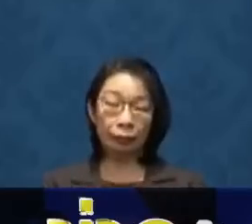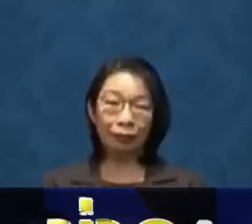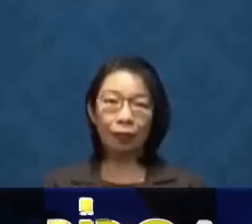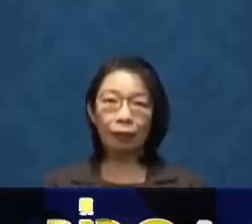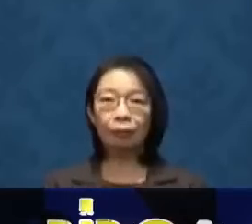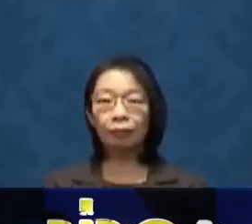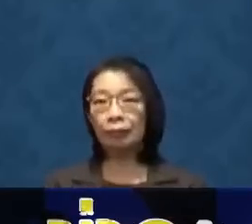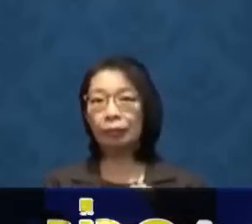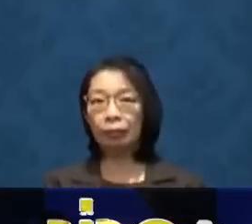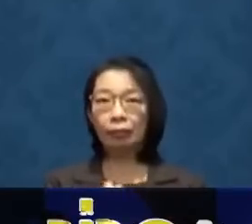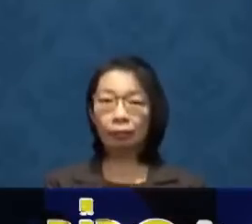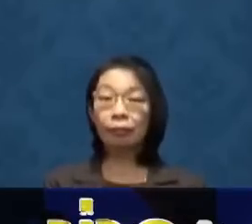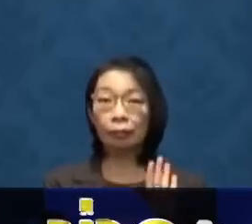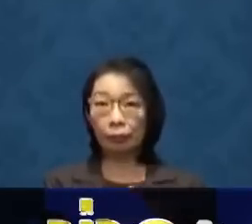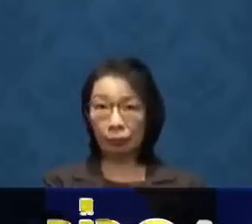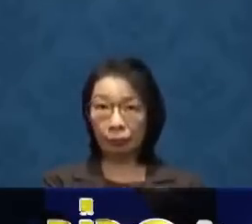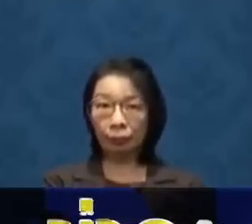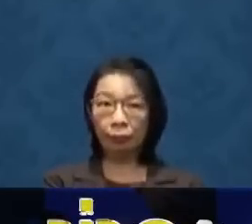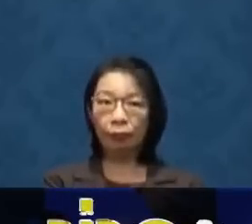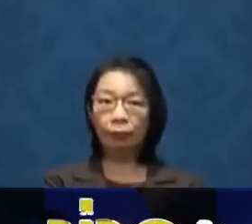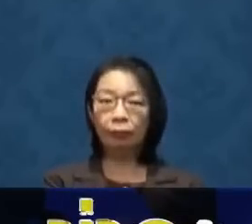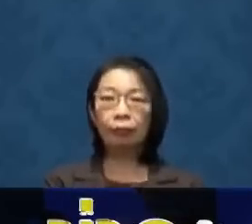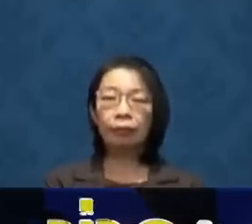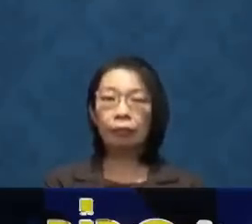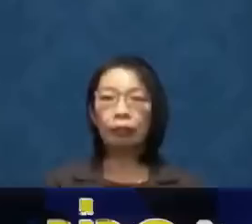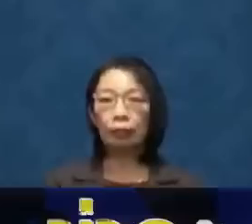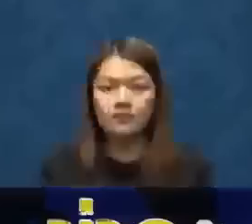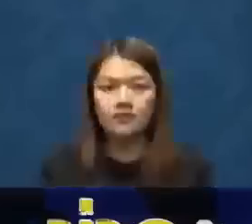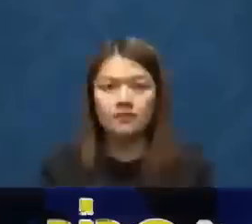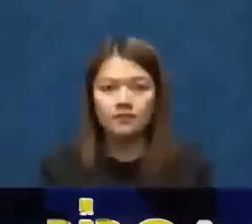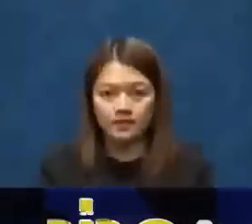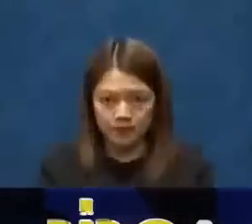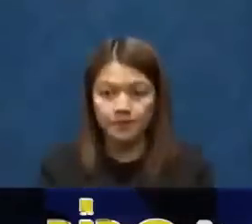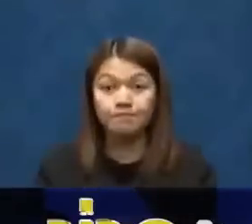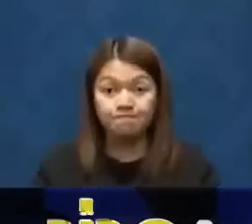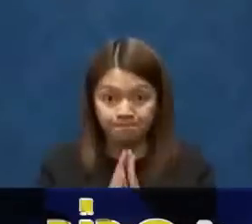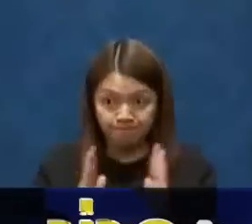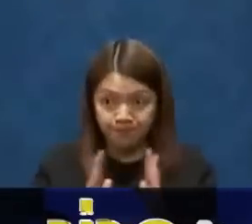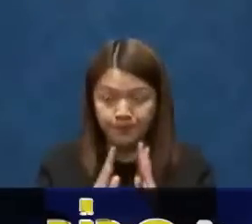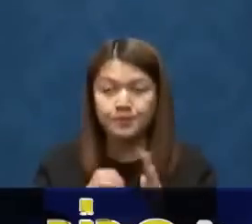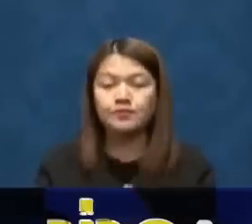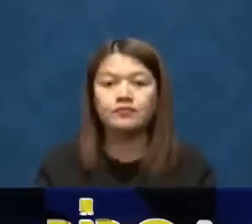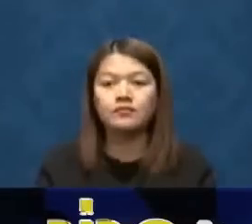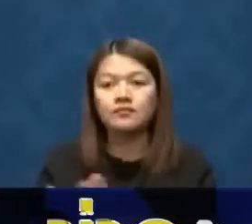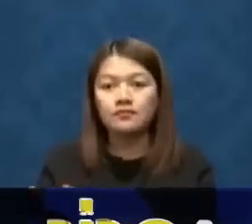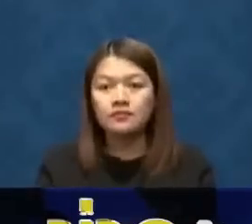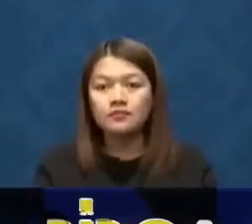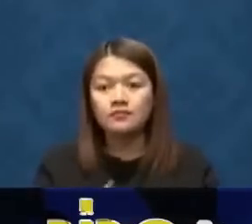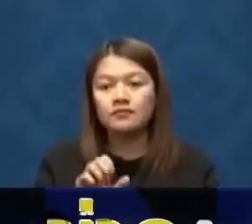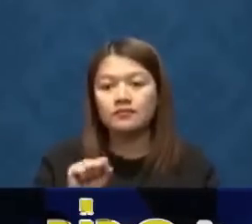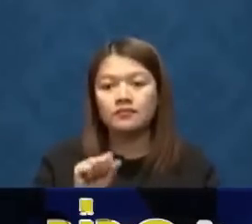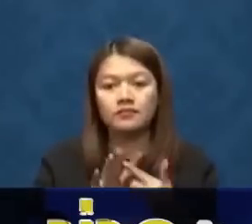ก็ถือว่าเกินกึ่งหนึ่งก็เดินหน้าประชุมกันไปได้12คนที่ลาออกวันนี้ที่ท่านประธานสภาเอามาแจ้งในที่ประชุม